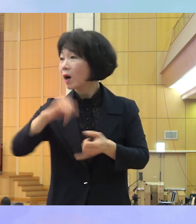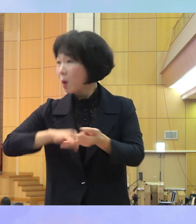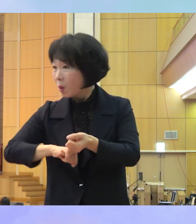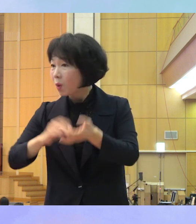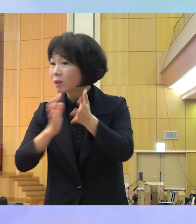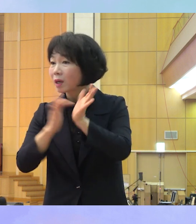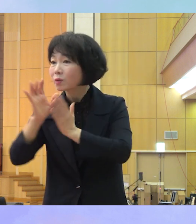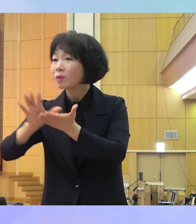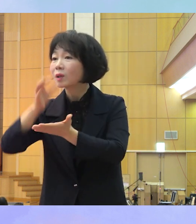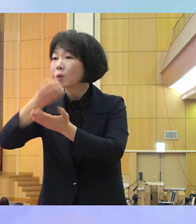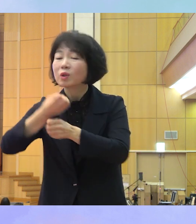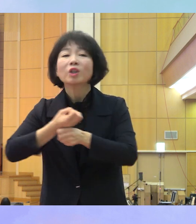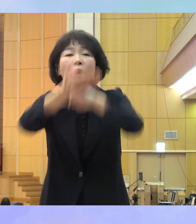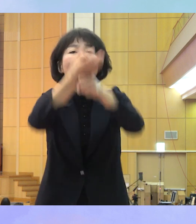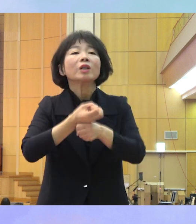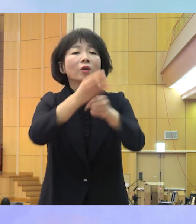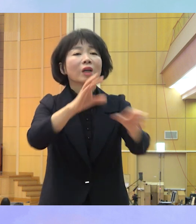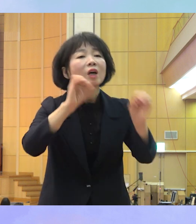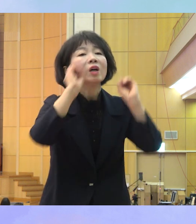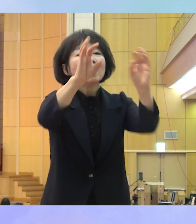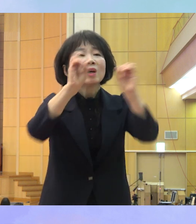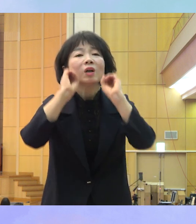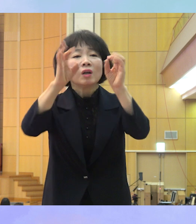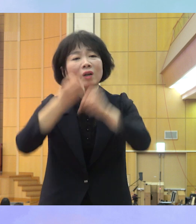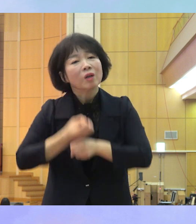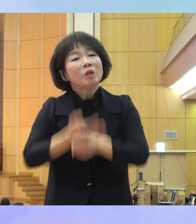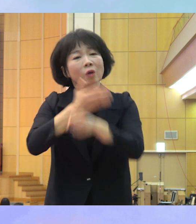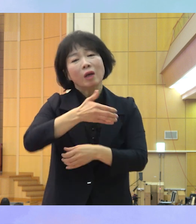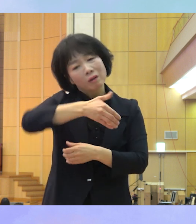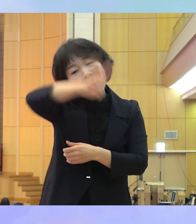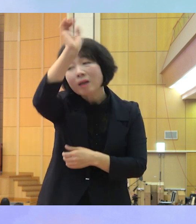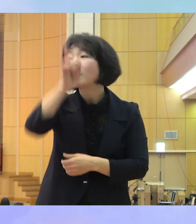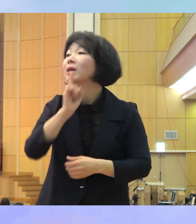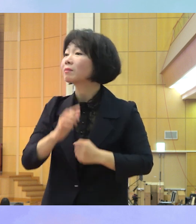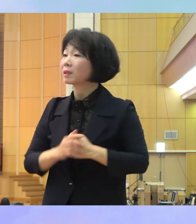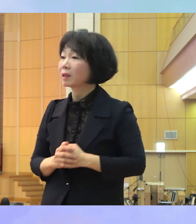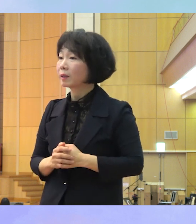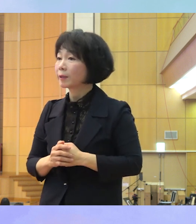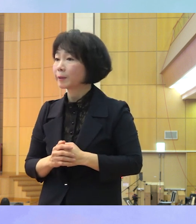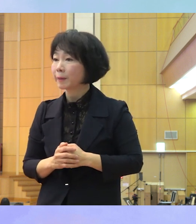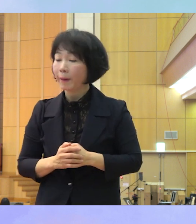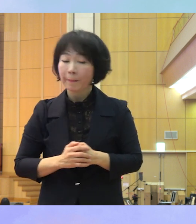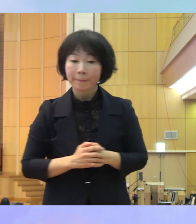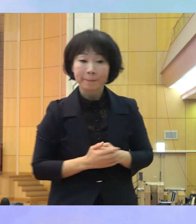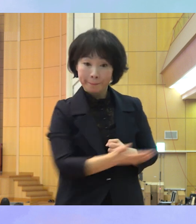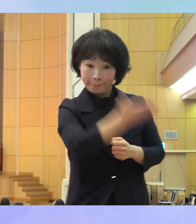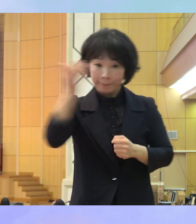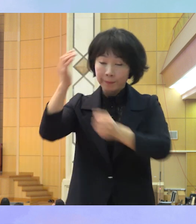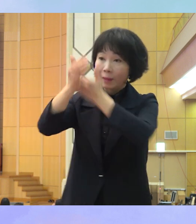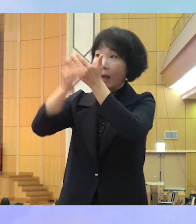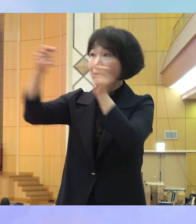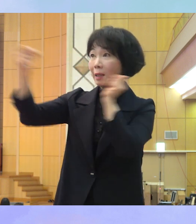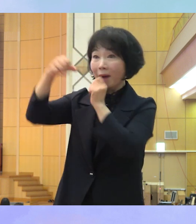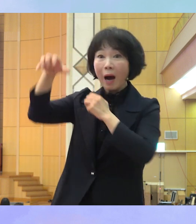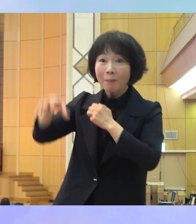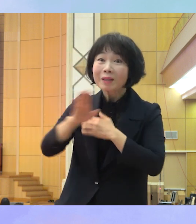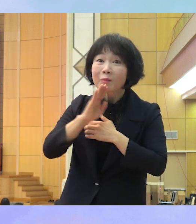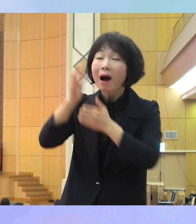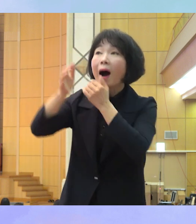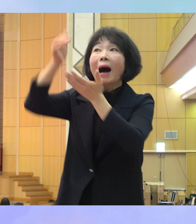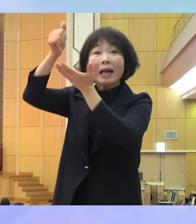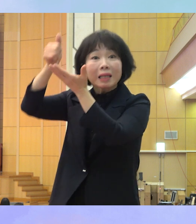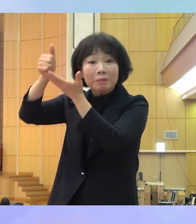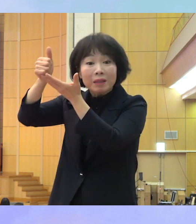그래서 말씀을 이렇게 오늘 드렸습니다. 우리 하나님 앞에 정말